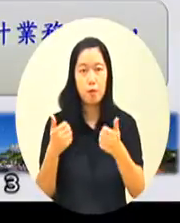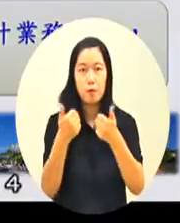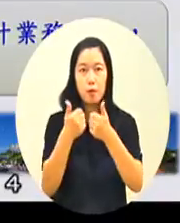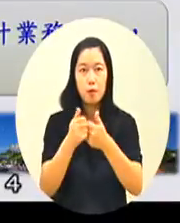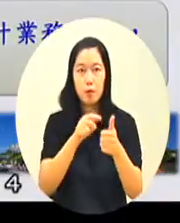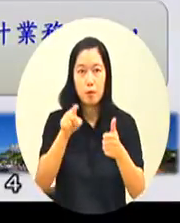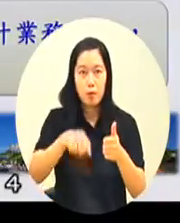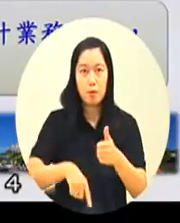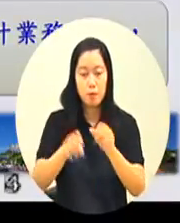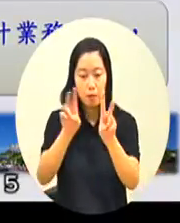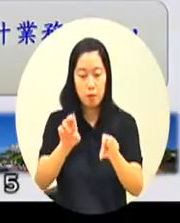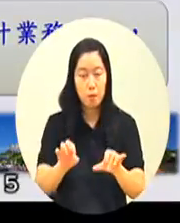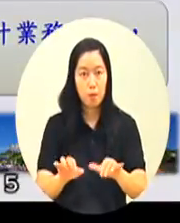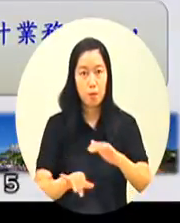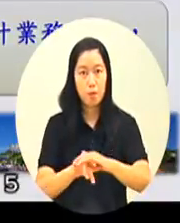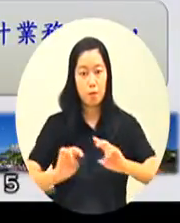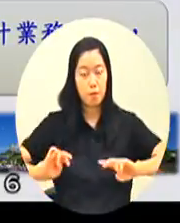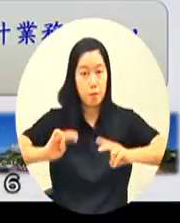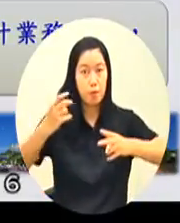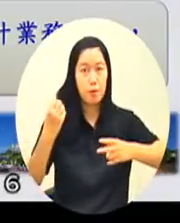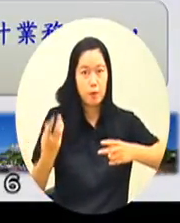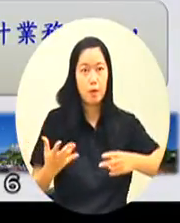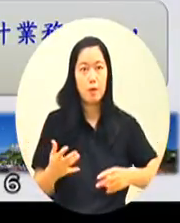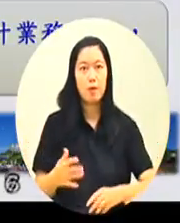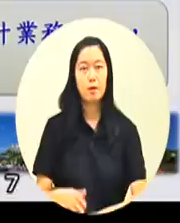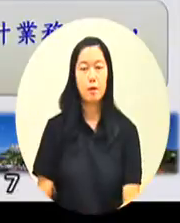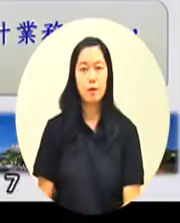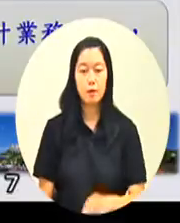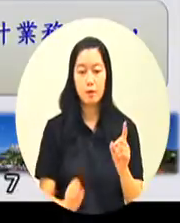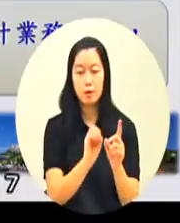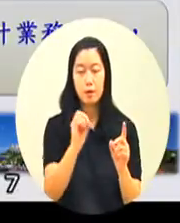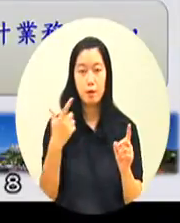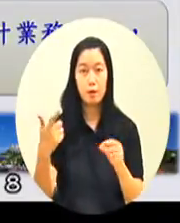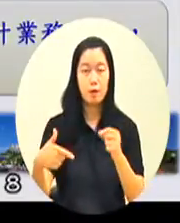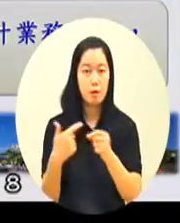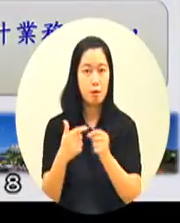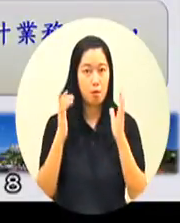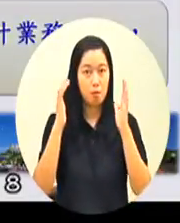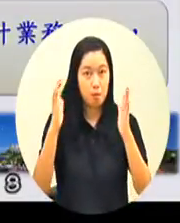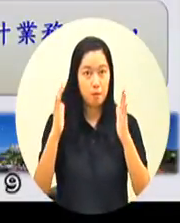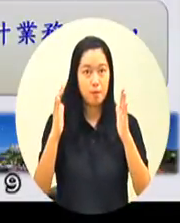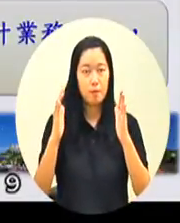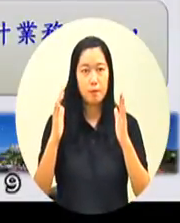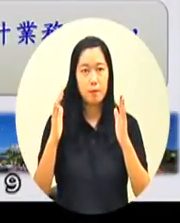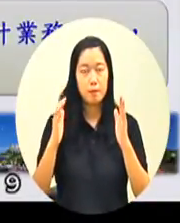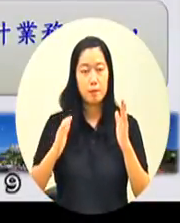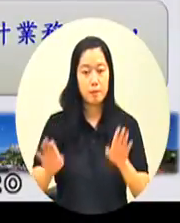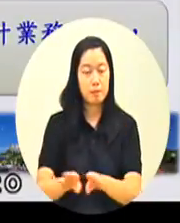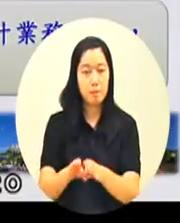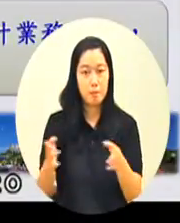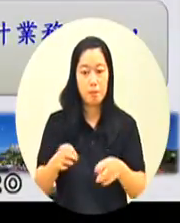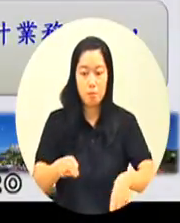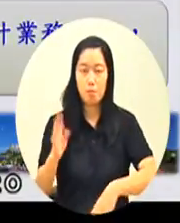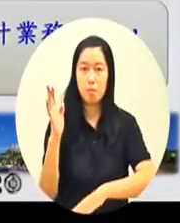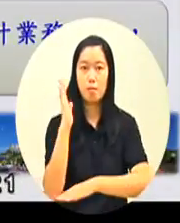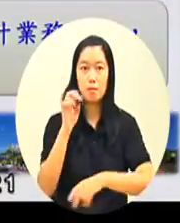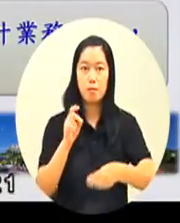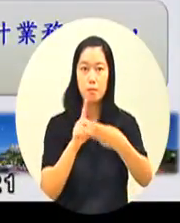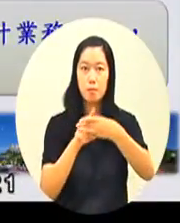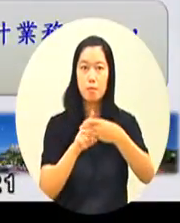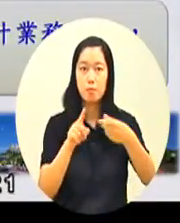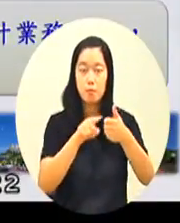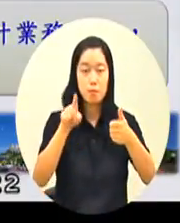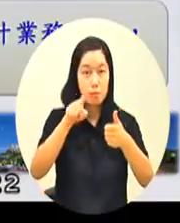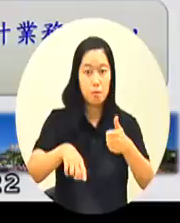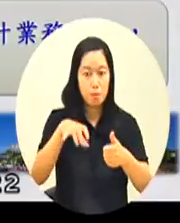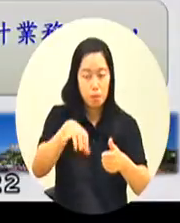新。那除了公务预算会计在106年度正式启用行政院主计处研发的系